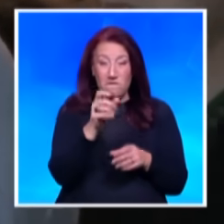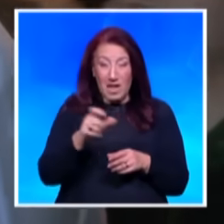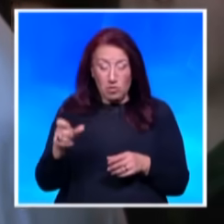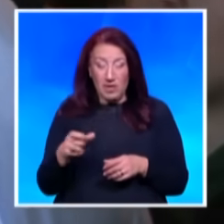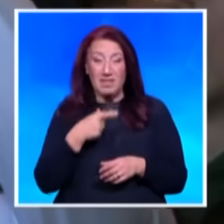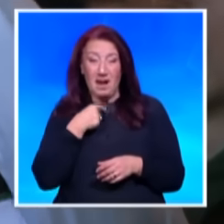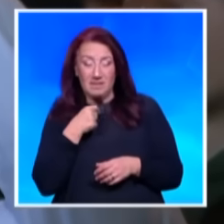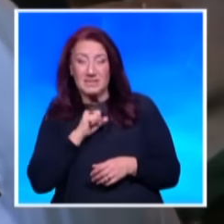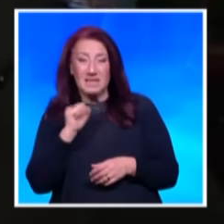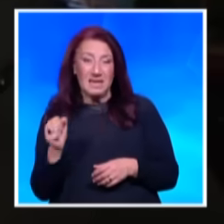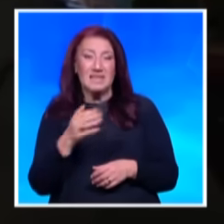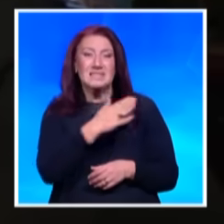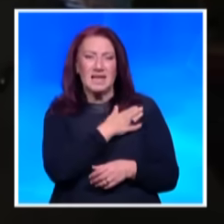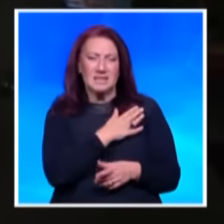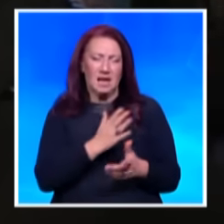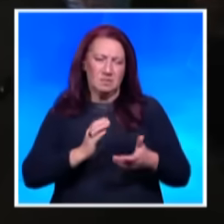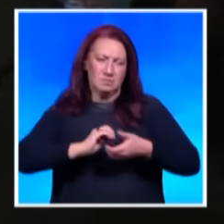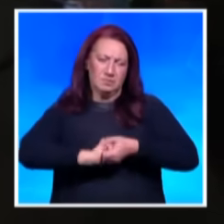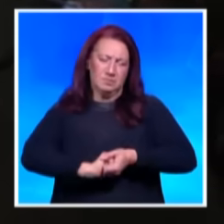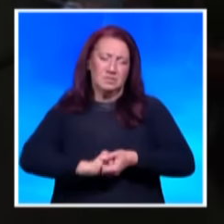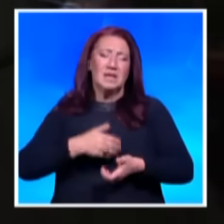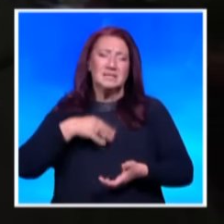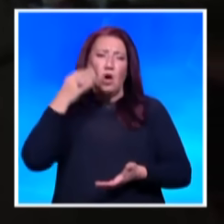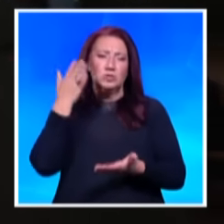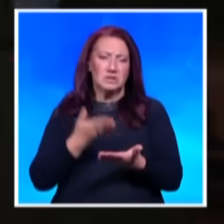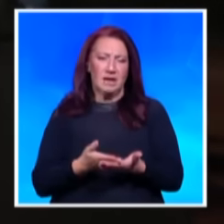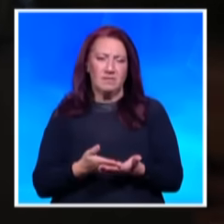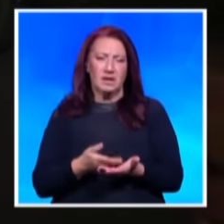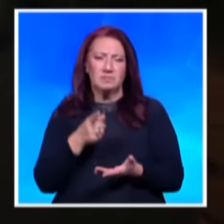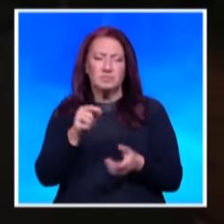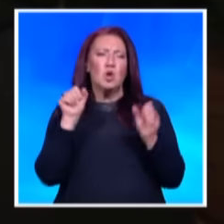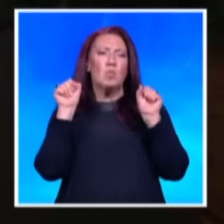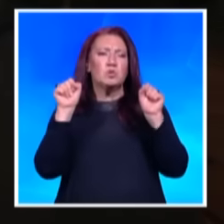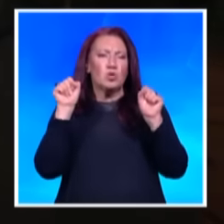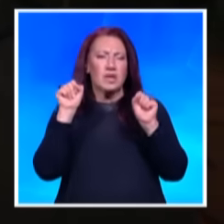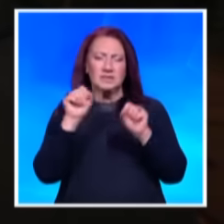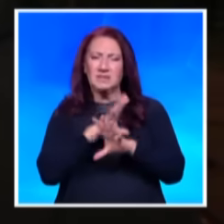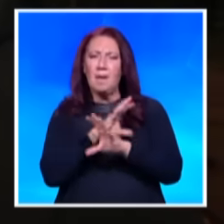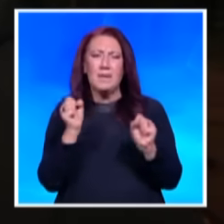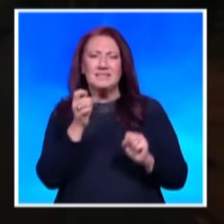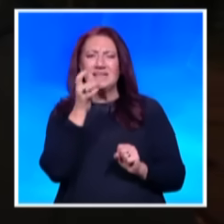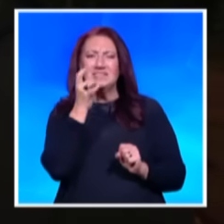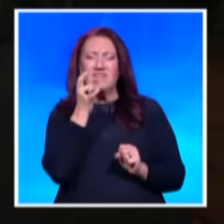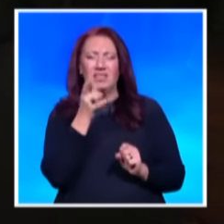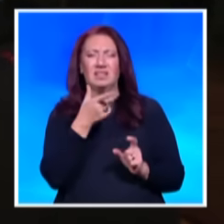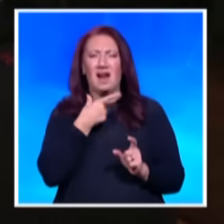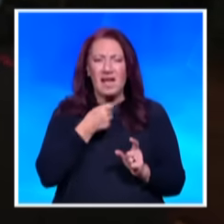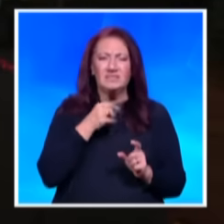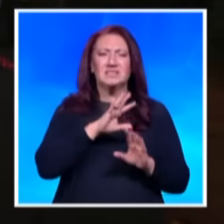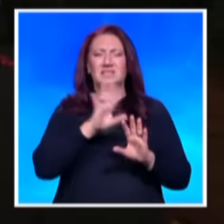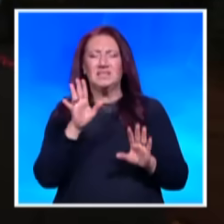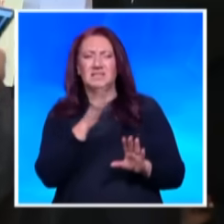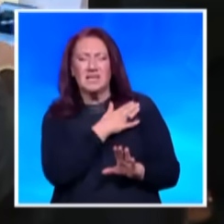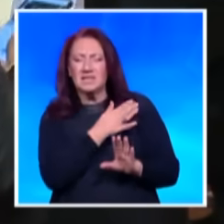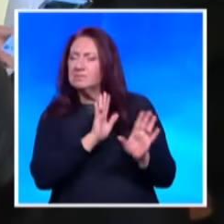БФС. Протестът е надклубен. Първо това трябва да отбележим. Няма цветове тук, освен трите цвята на